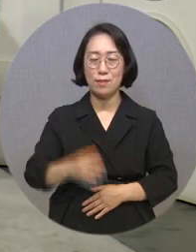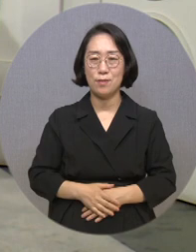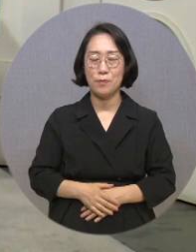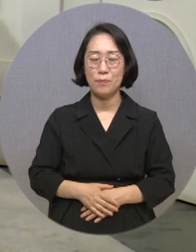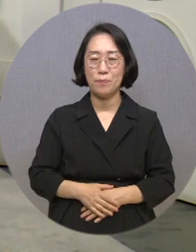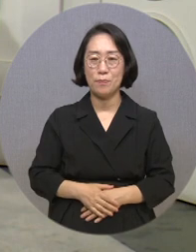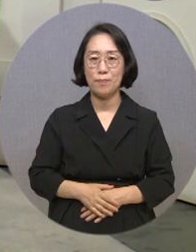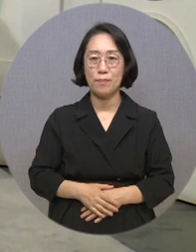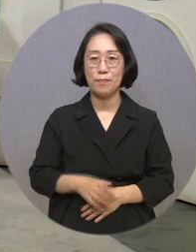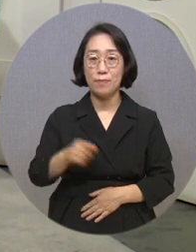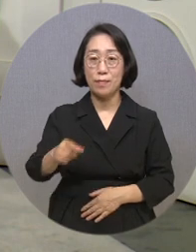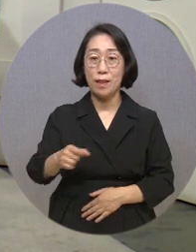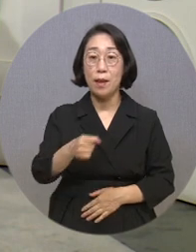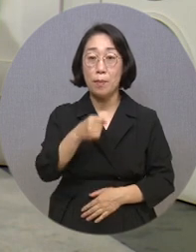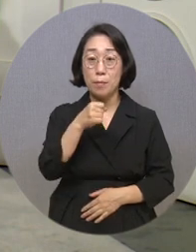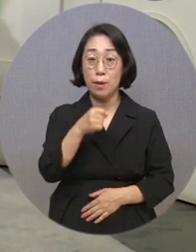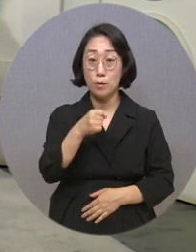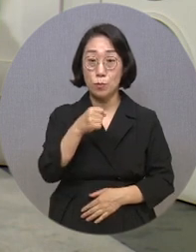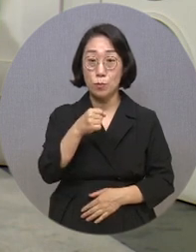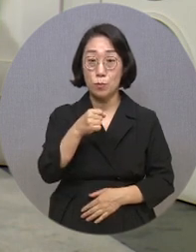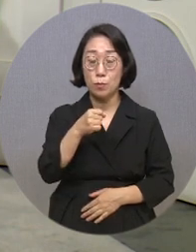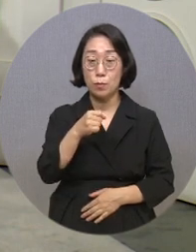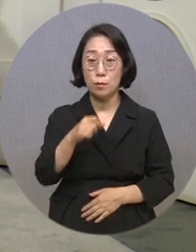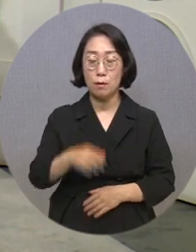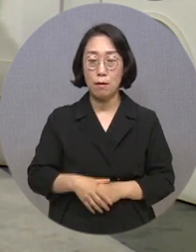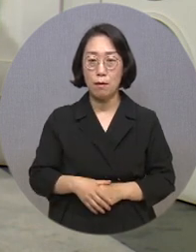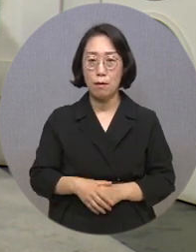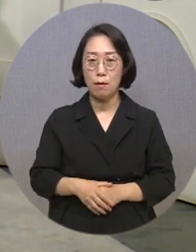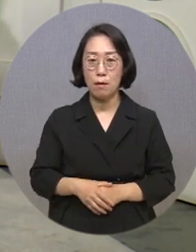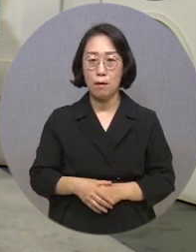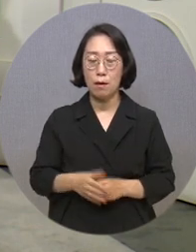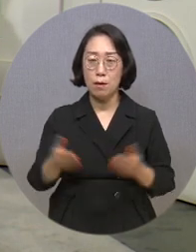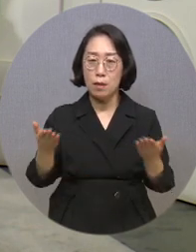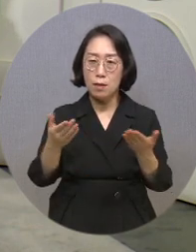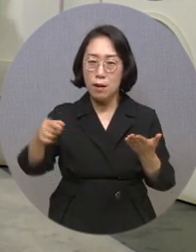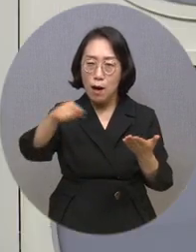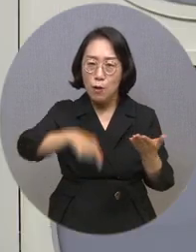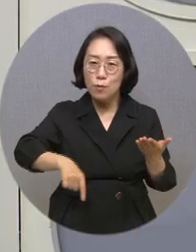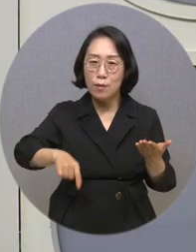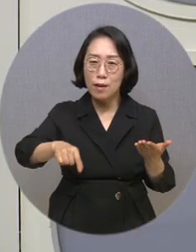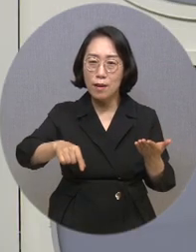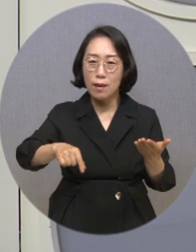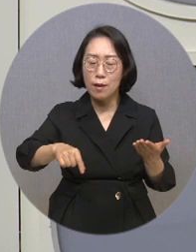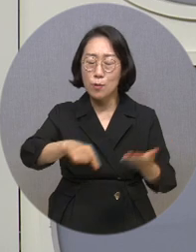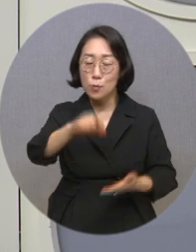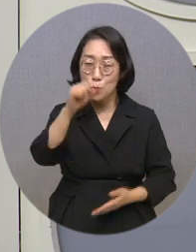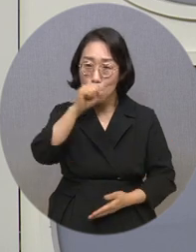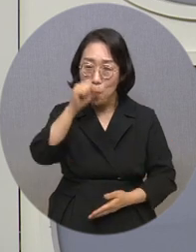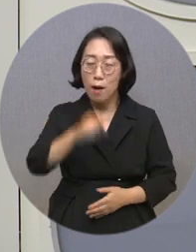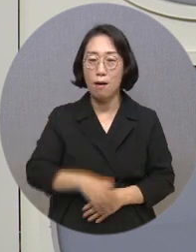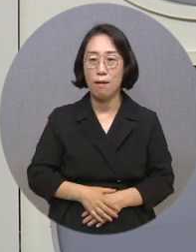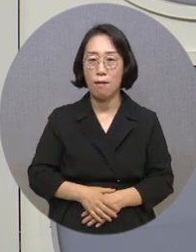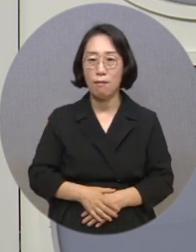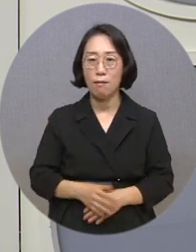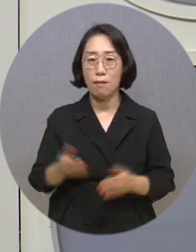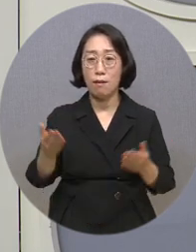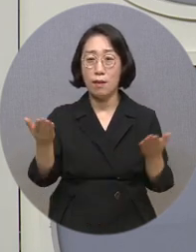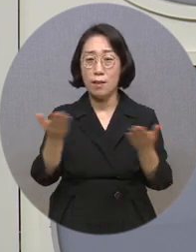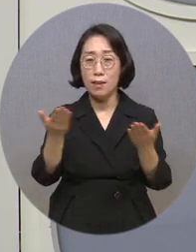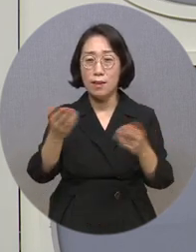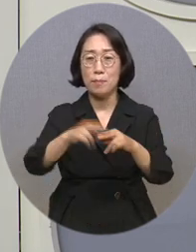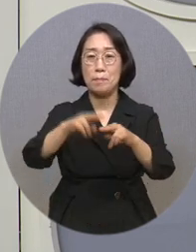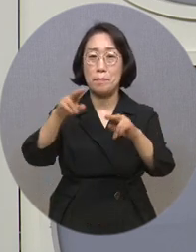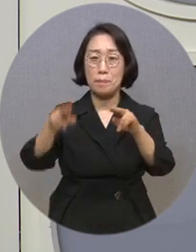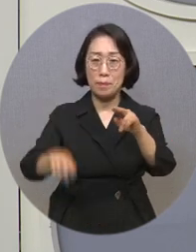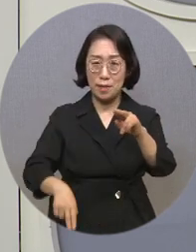시절이 아나운서는 그 직장의 꽃이었잖아요. 그렇죠. 그래서 결혼과 동시에 직장을 그만두게